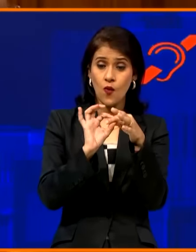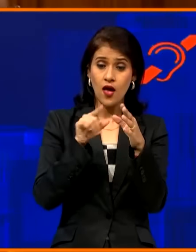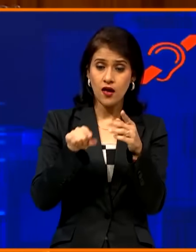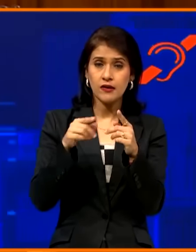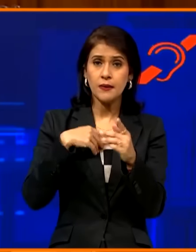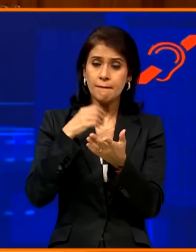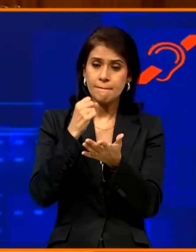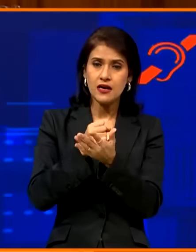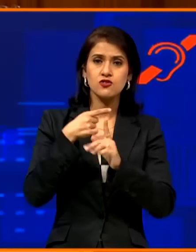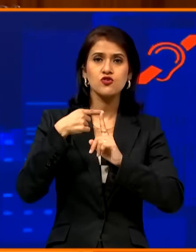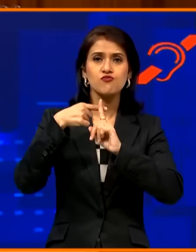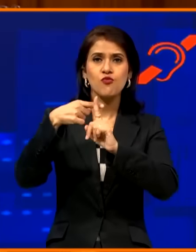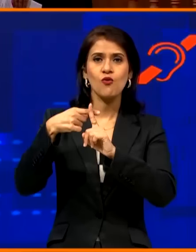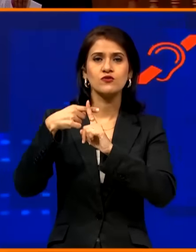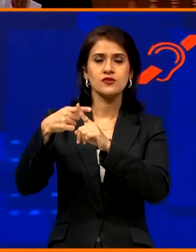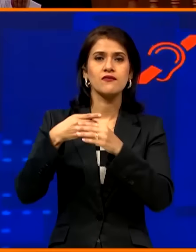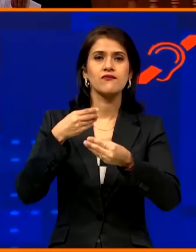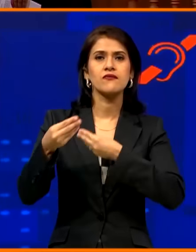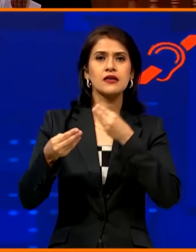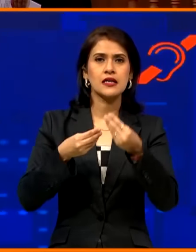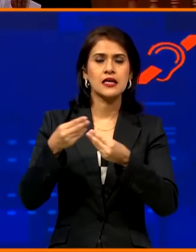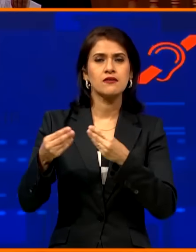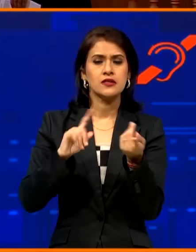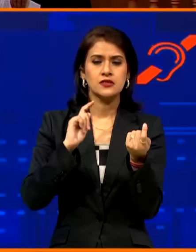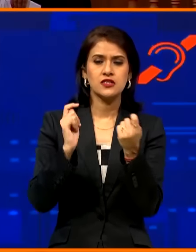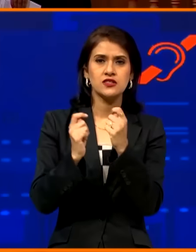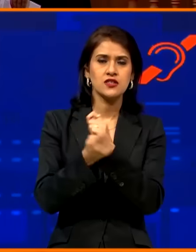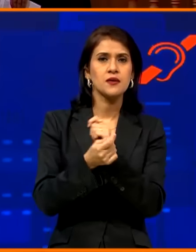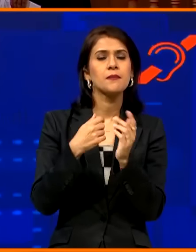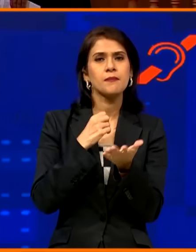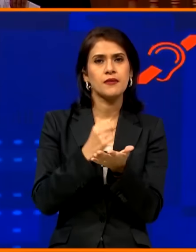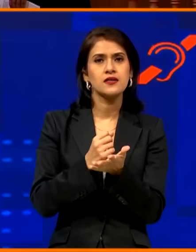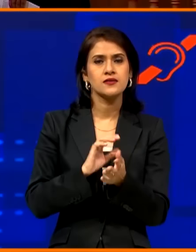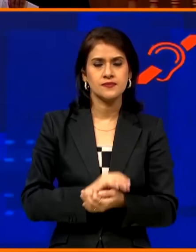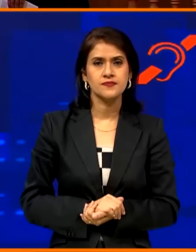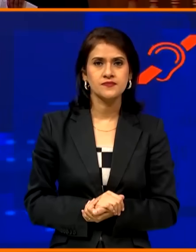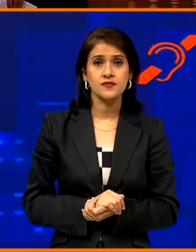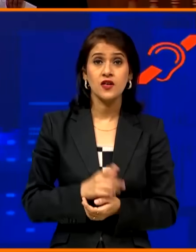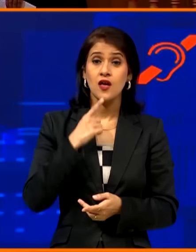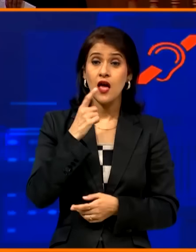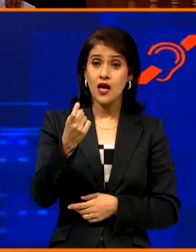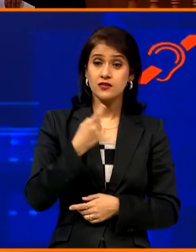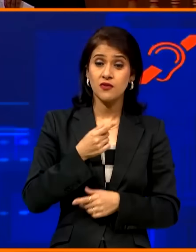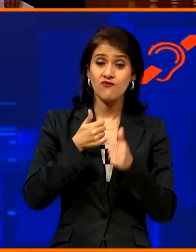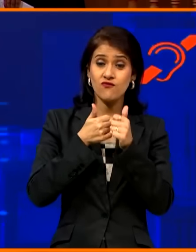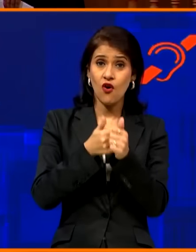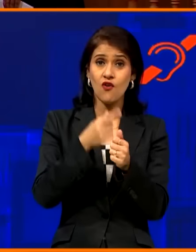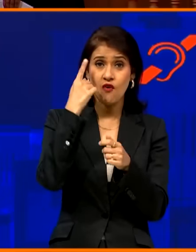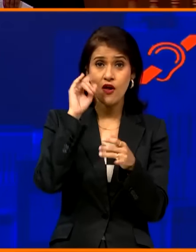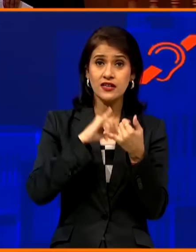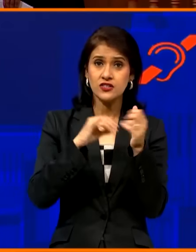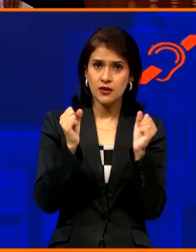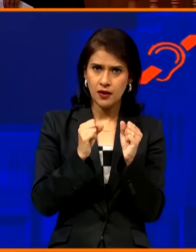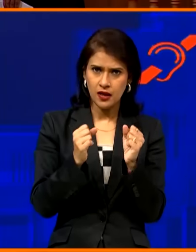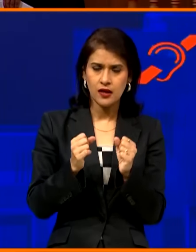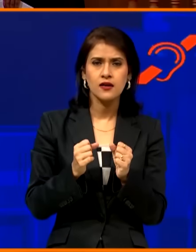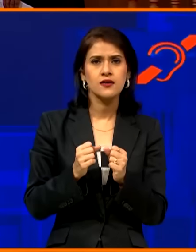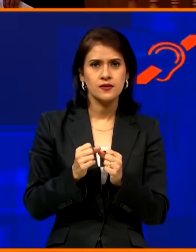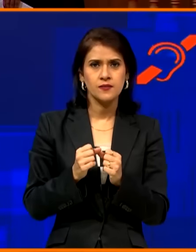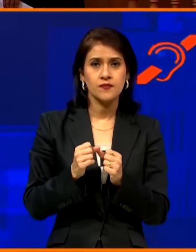में उसको ठीक किया जाना चाहिए मेरा एक बात इसी के साथ आपने क्योंकि स्पेसिफिक शिमला की बात करी है मैं शिमला के बारे